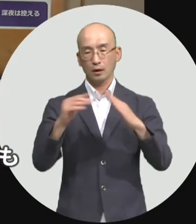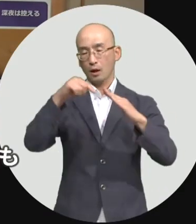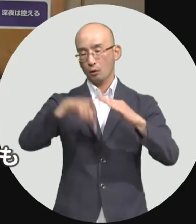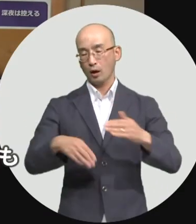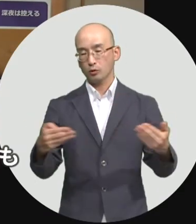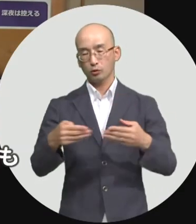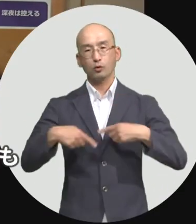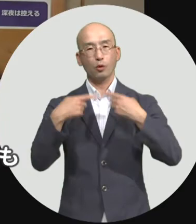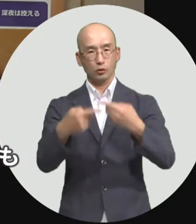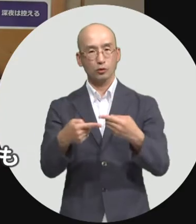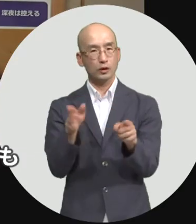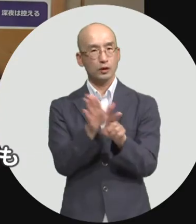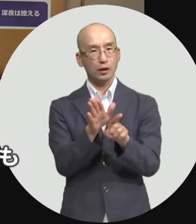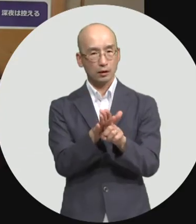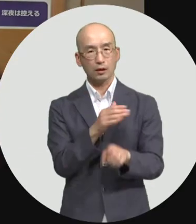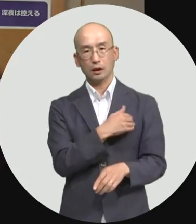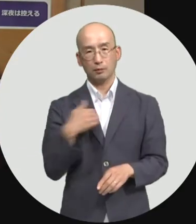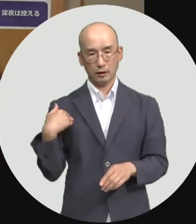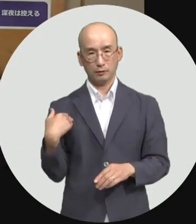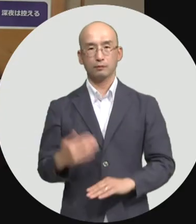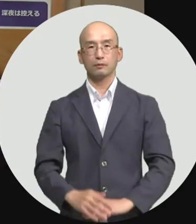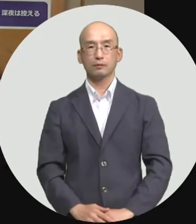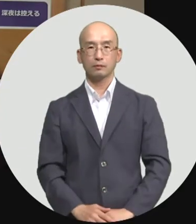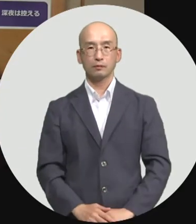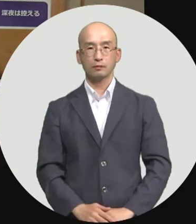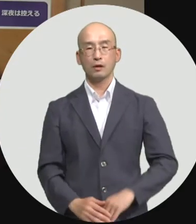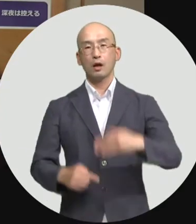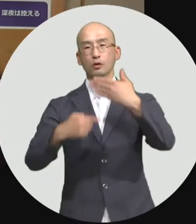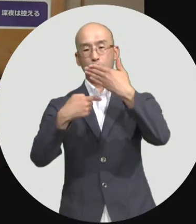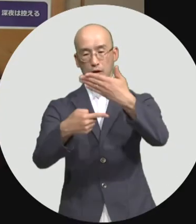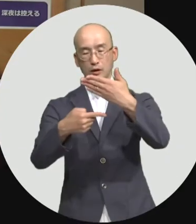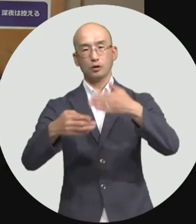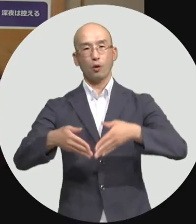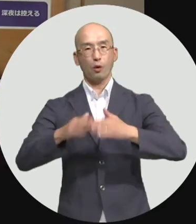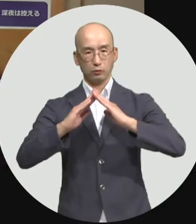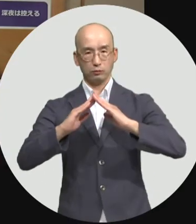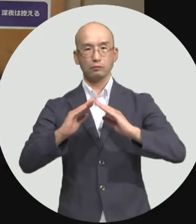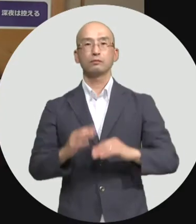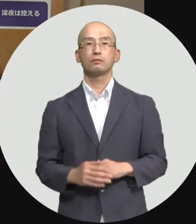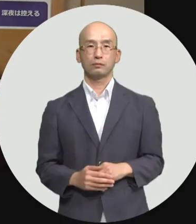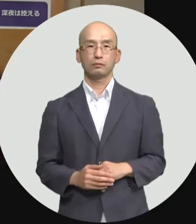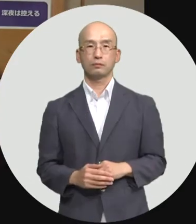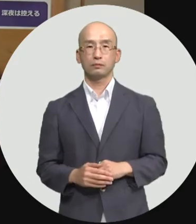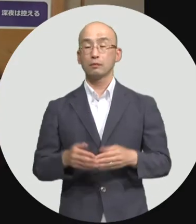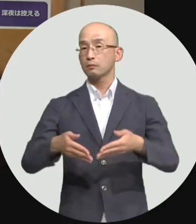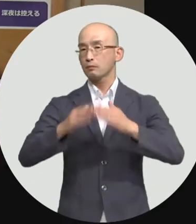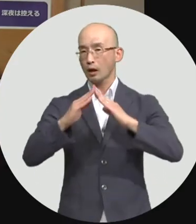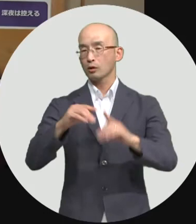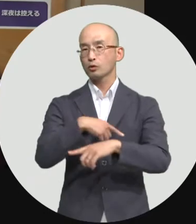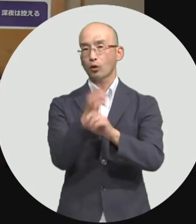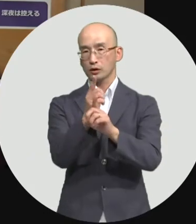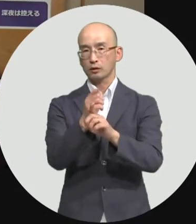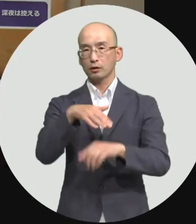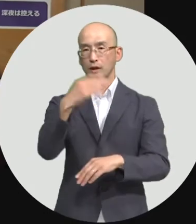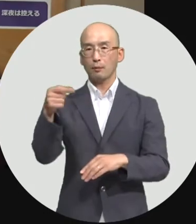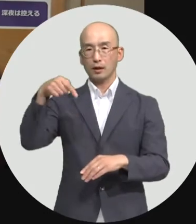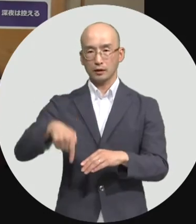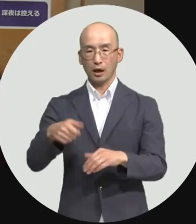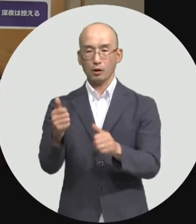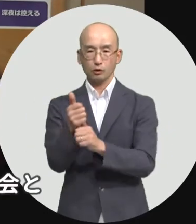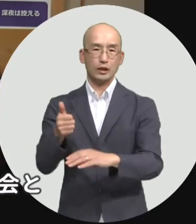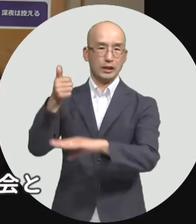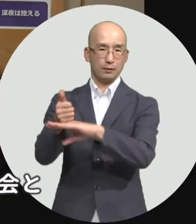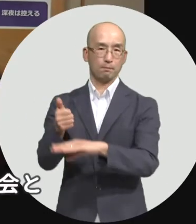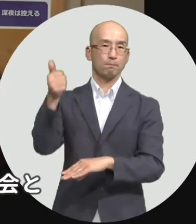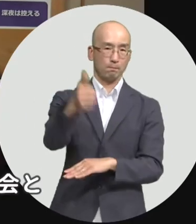行うことも可能ということでございます。9月1日にオープンいたします。会社の当日には山下副知事が出席してウェブ上で